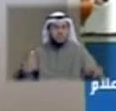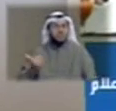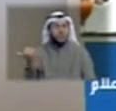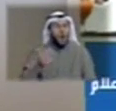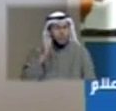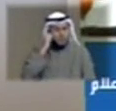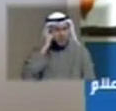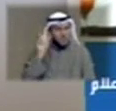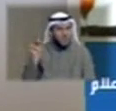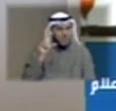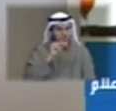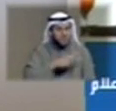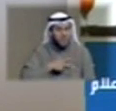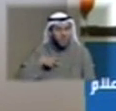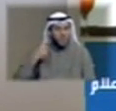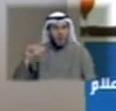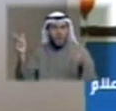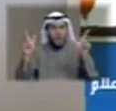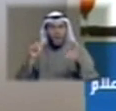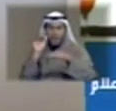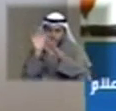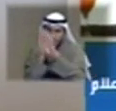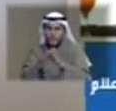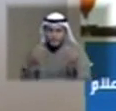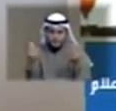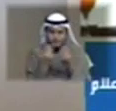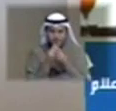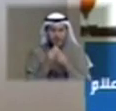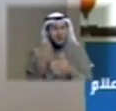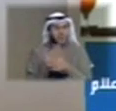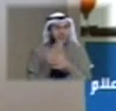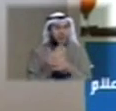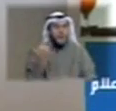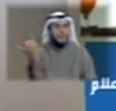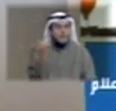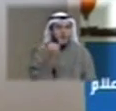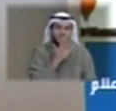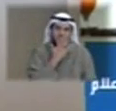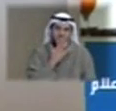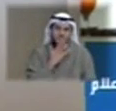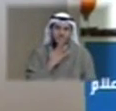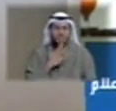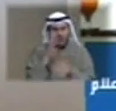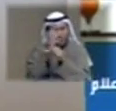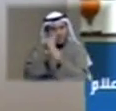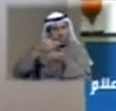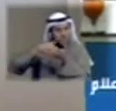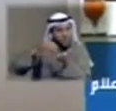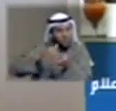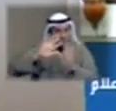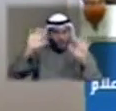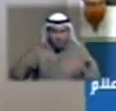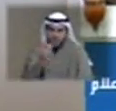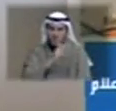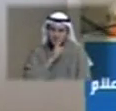شرعي بدعم من وزارة الإعلام بكافة قطاعاتها للحد من الإسراف تحت عنوان